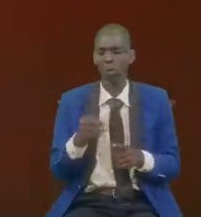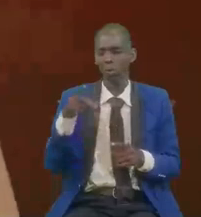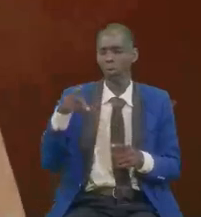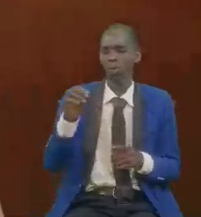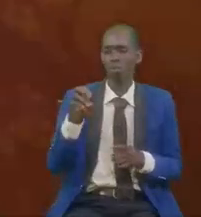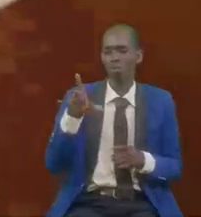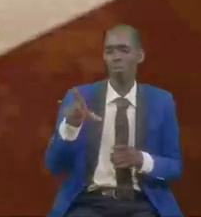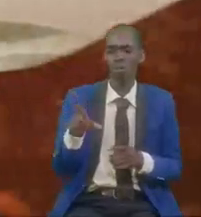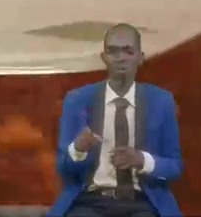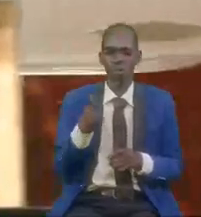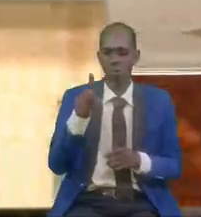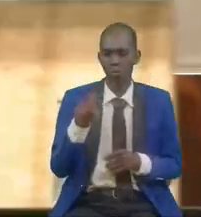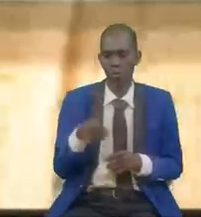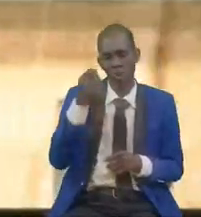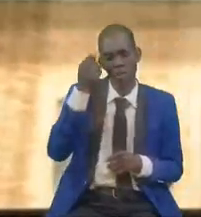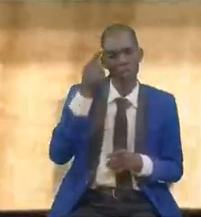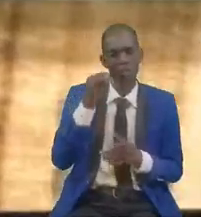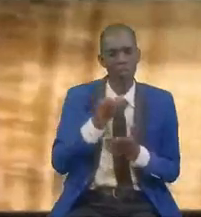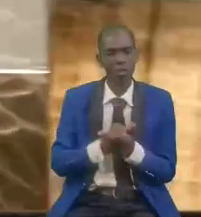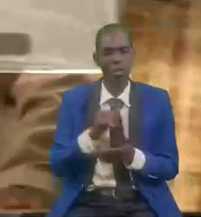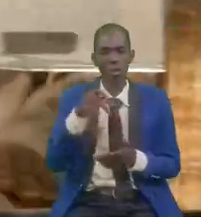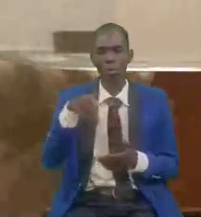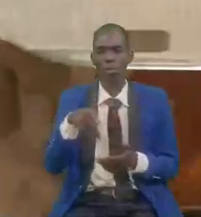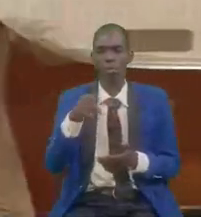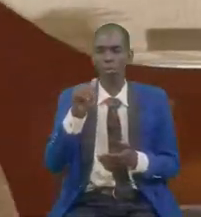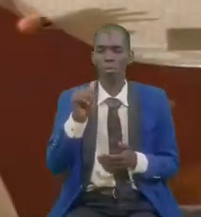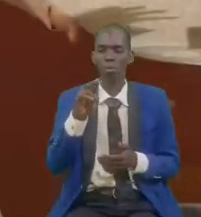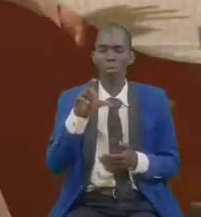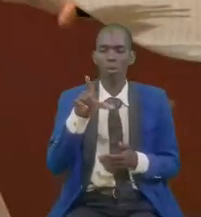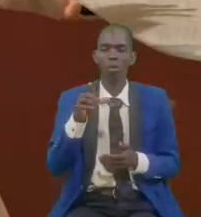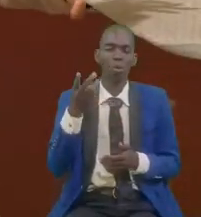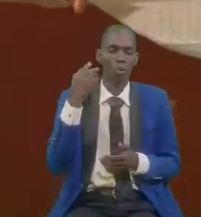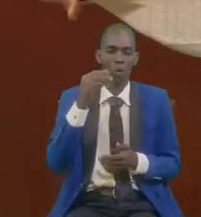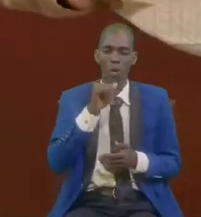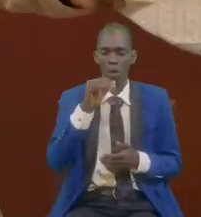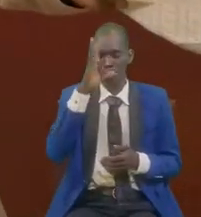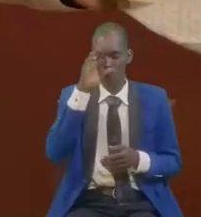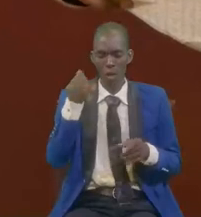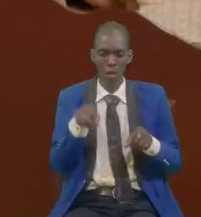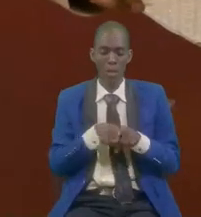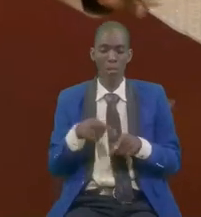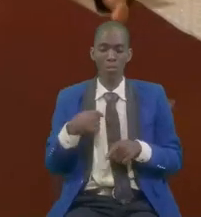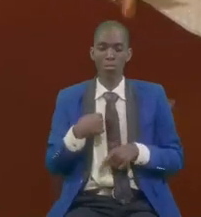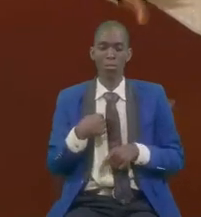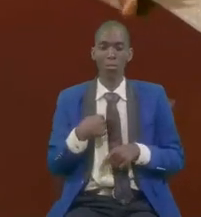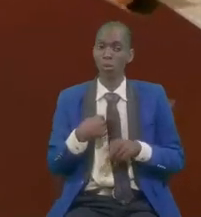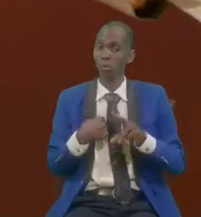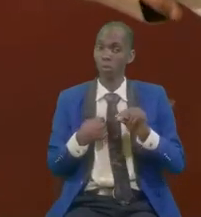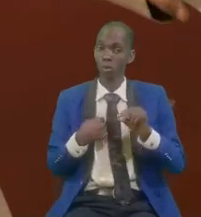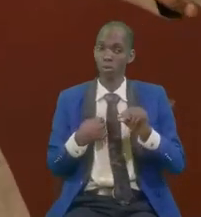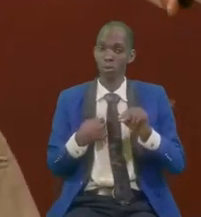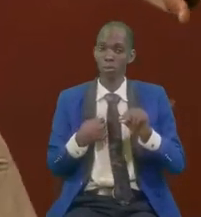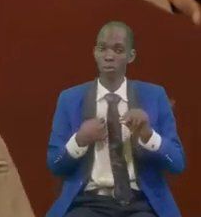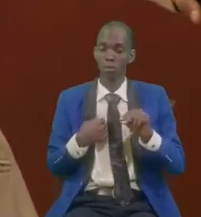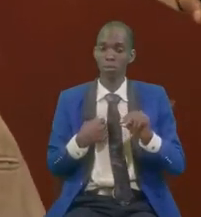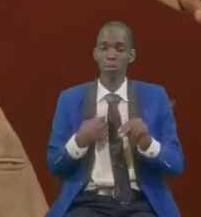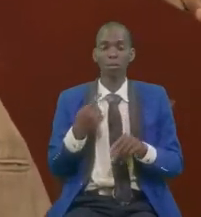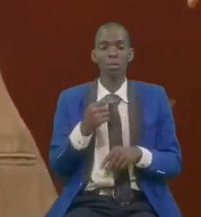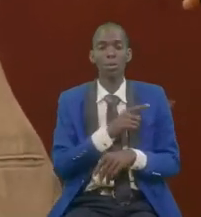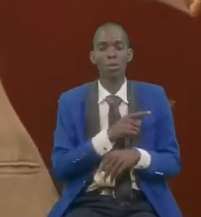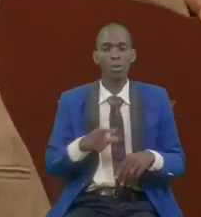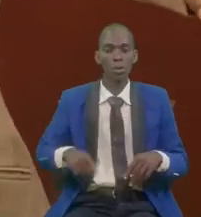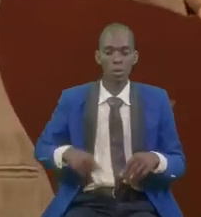comprendre. Paul était un homme comme moi. Non, monsieur. Le Seigneur a dit